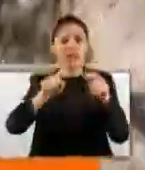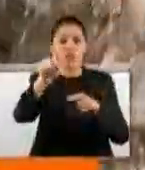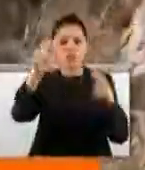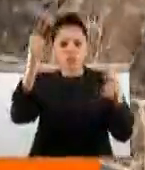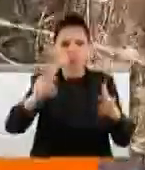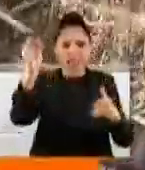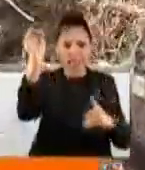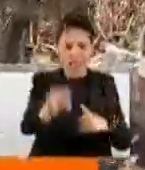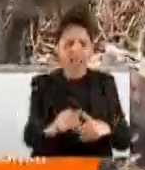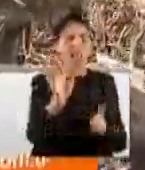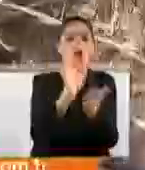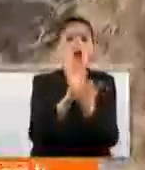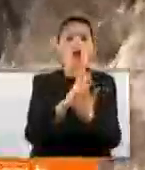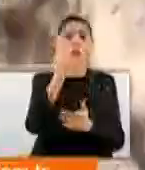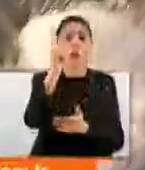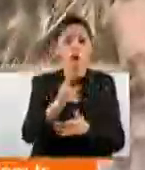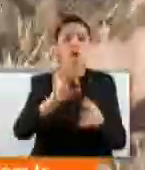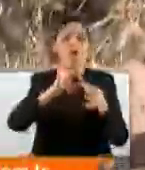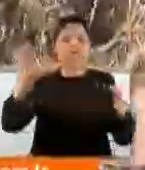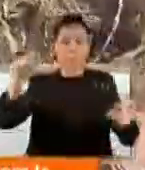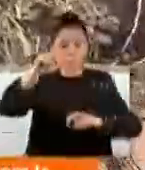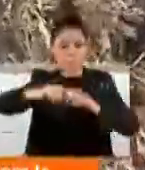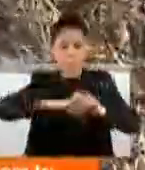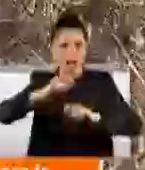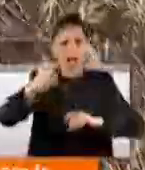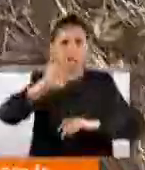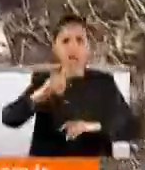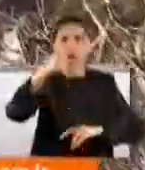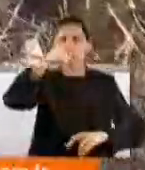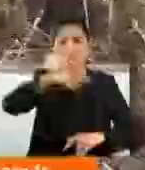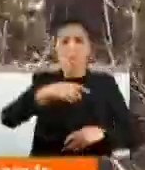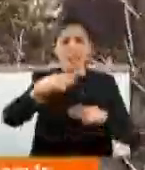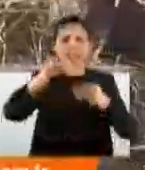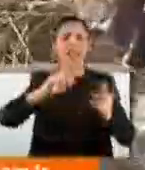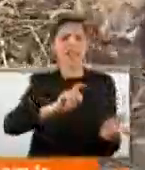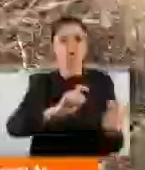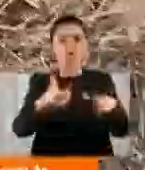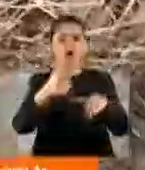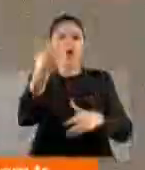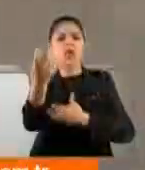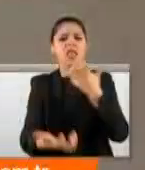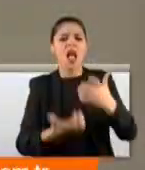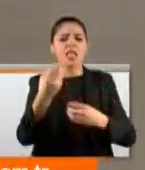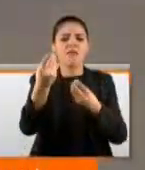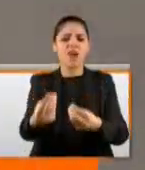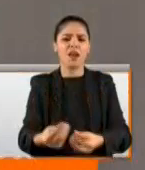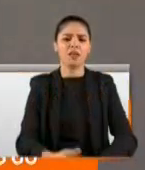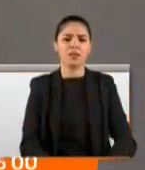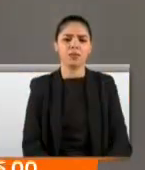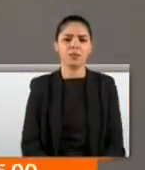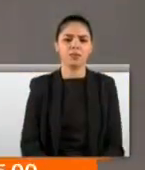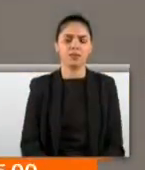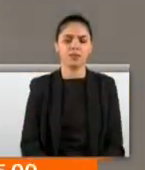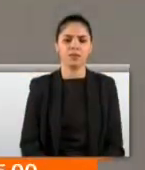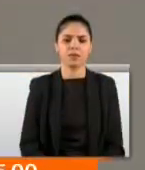noktaya geldiler. Köpeği önce iple bağlayıp ardından benzin döküp diri diri yaktılar. Ayağına taş